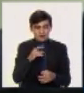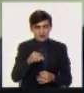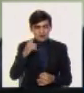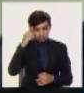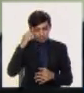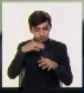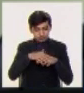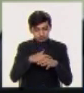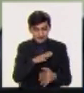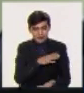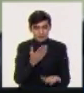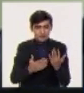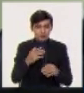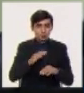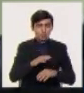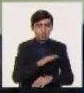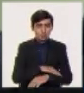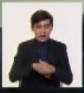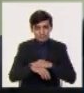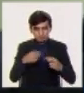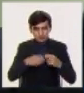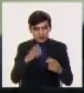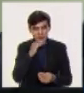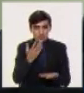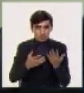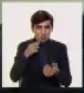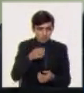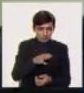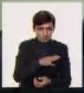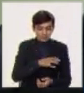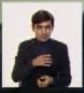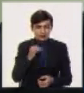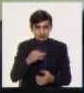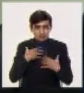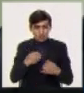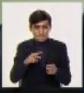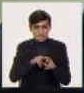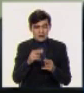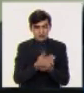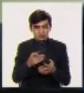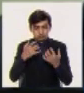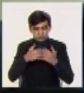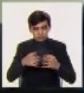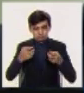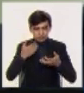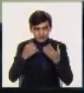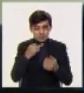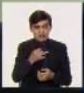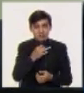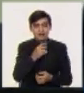сотрясение мозга, и поломанная рука, и ножевые ранения. И все это как легкий вред здоровью квалифицируют, и потом на